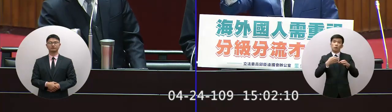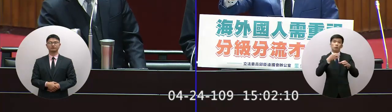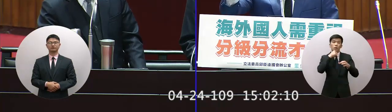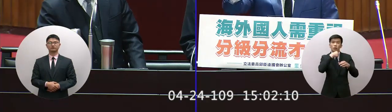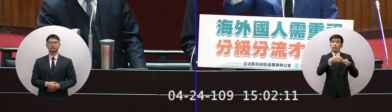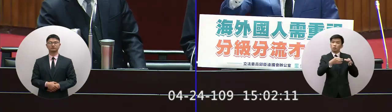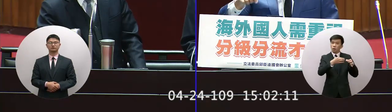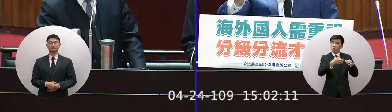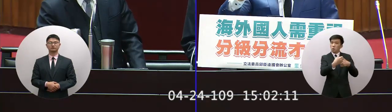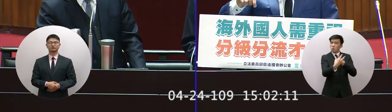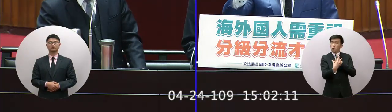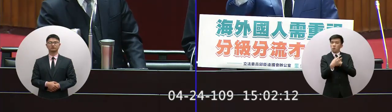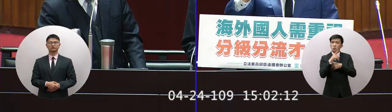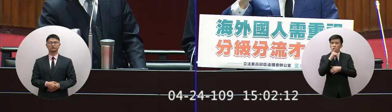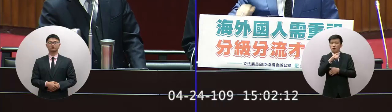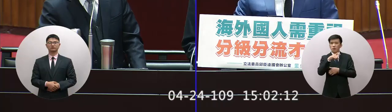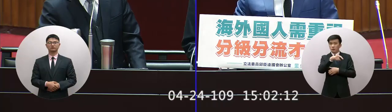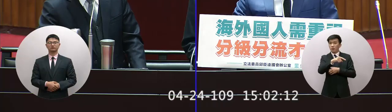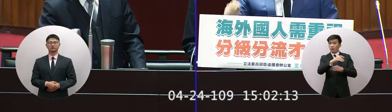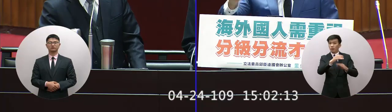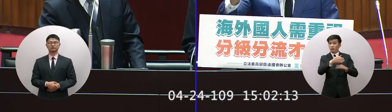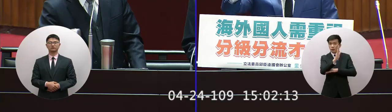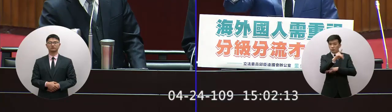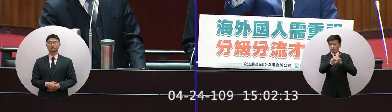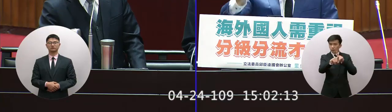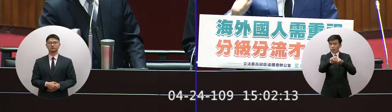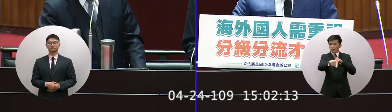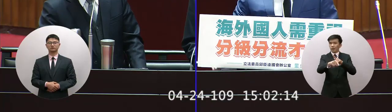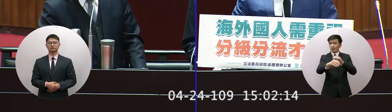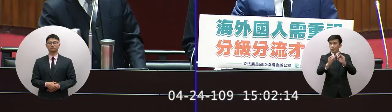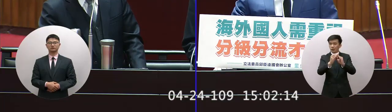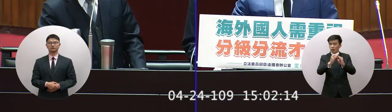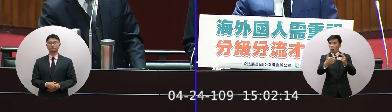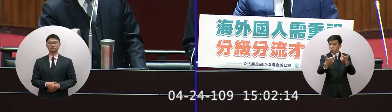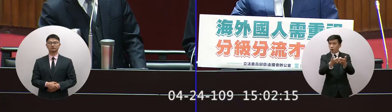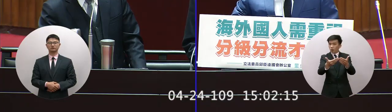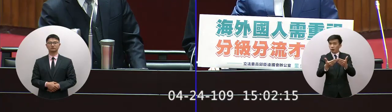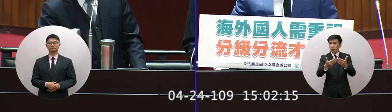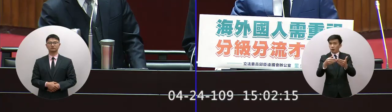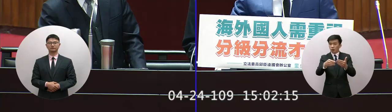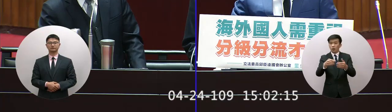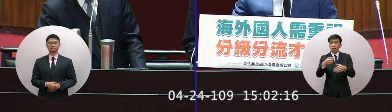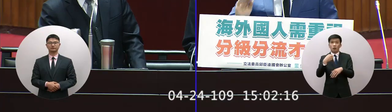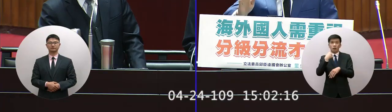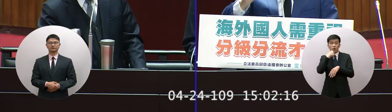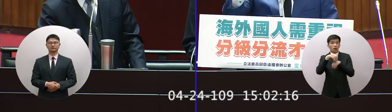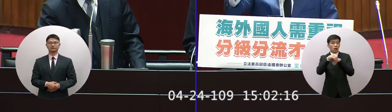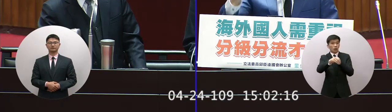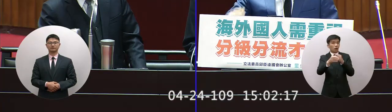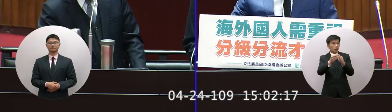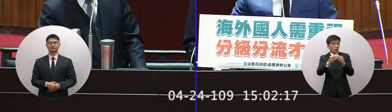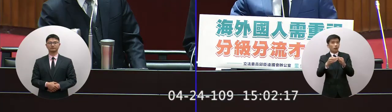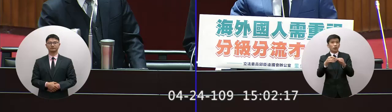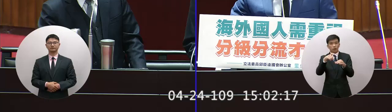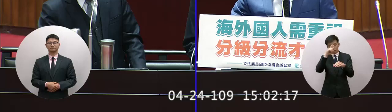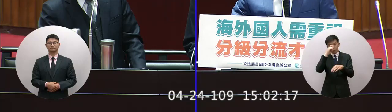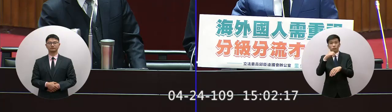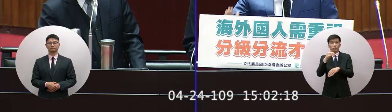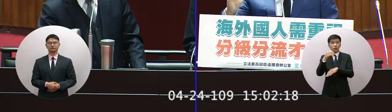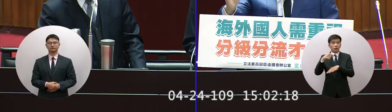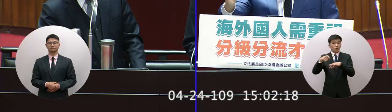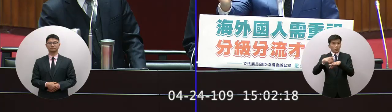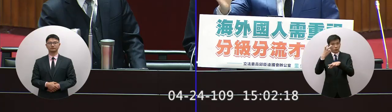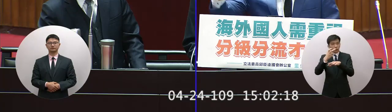法国的政府当地的纾困方案需要当地的银行配合，这个时候你当地的台资银行就要去协助，其实金管会都要去做这个事